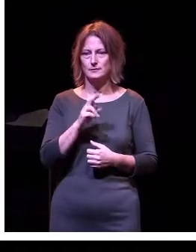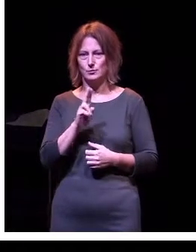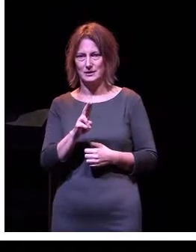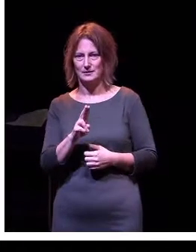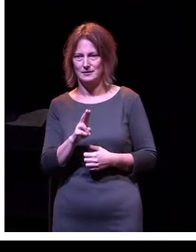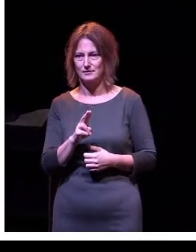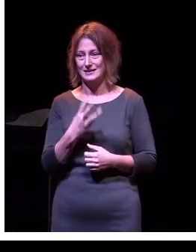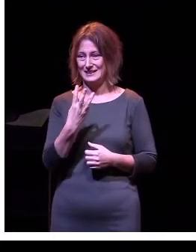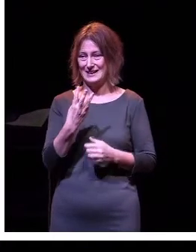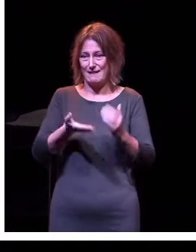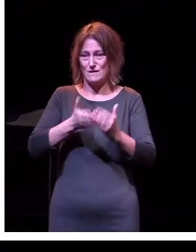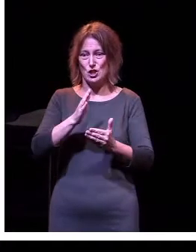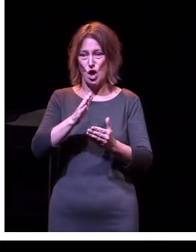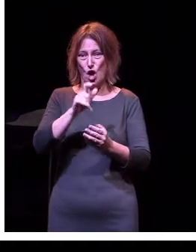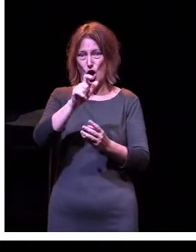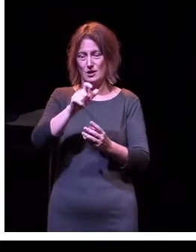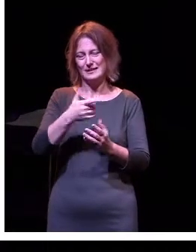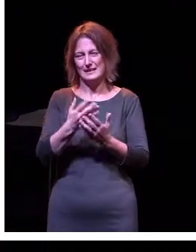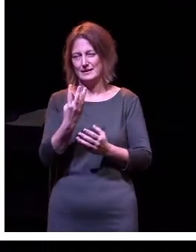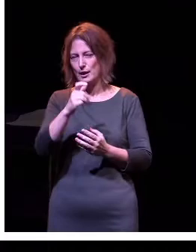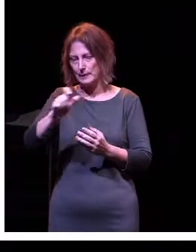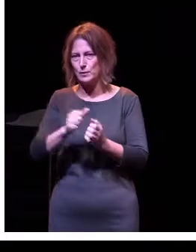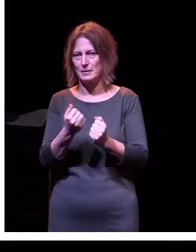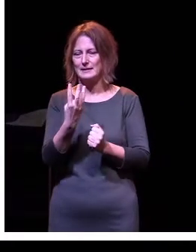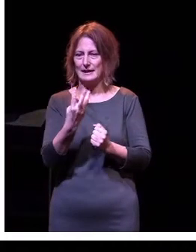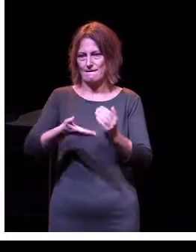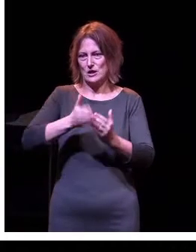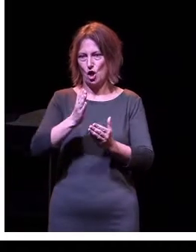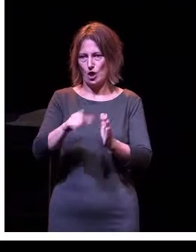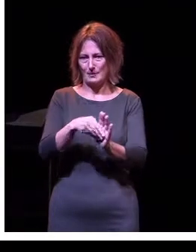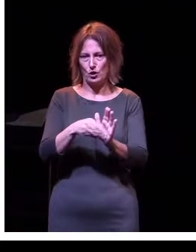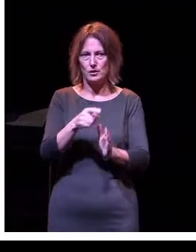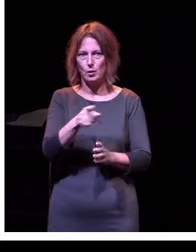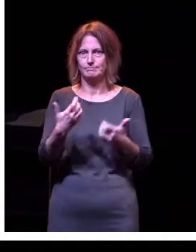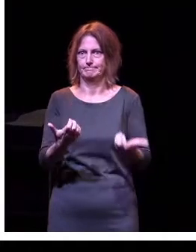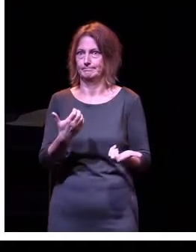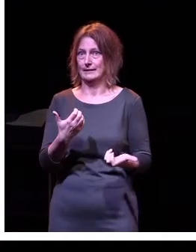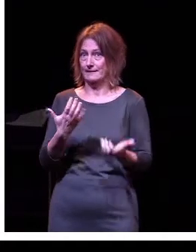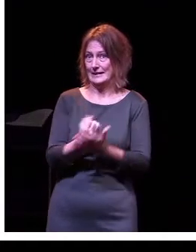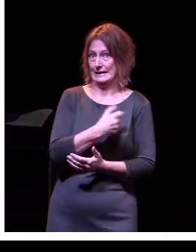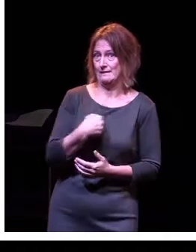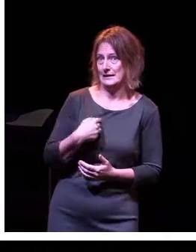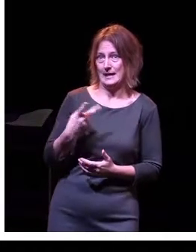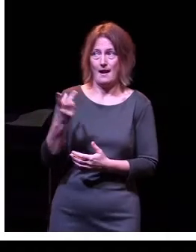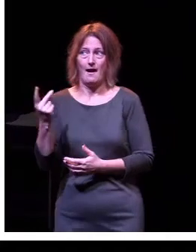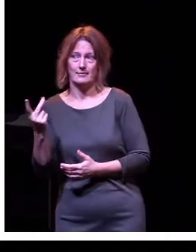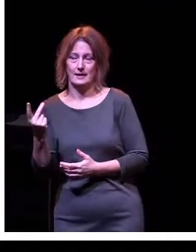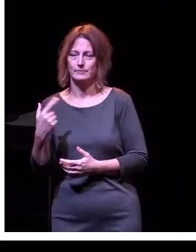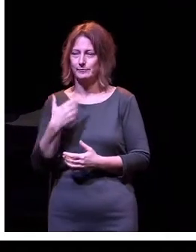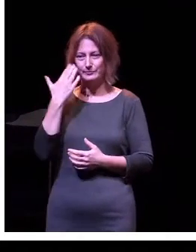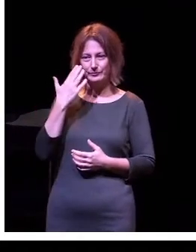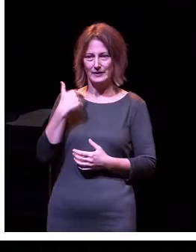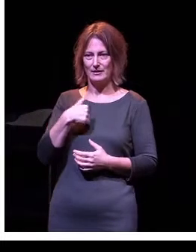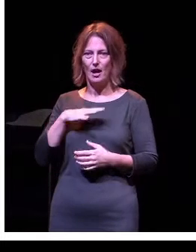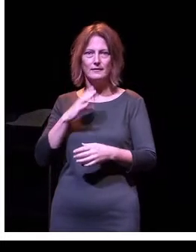3 personer visste inte att är det mitt bidrag eller någon annans. Vi hade en verkstad där vi samlade olikfärgade